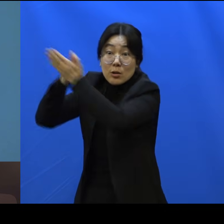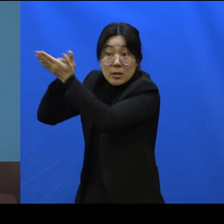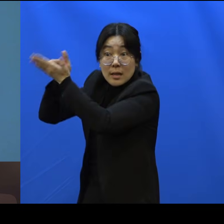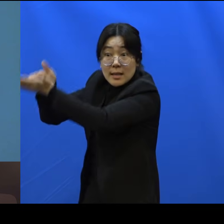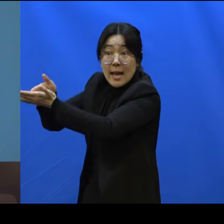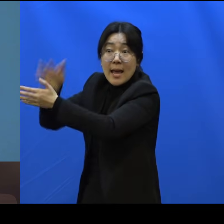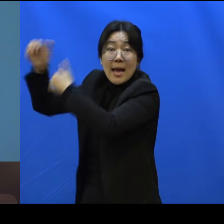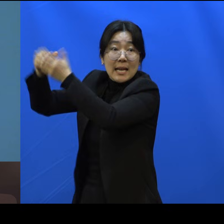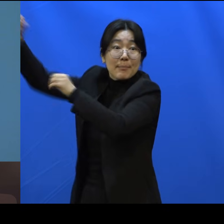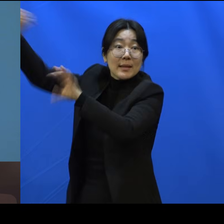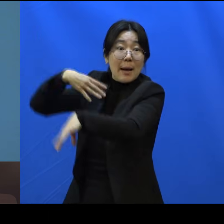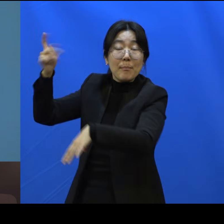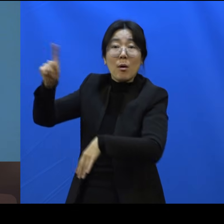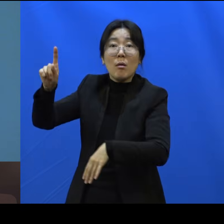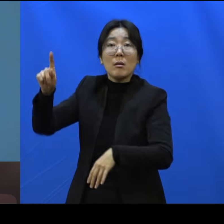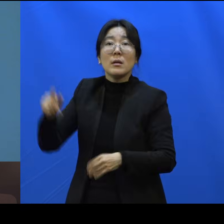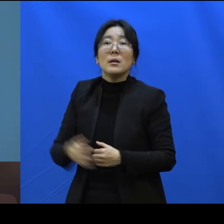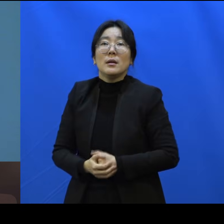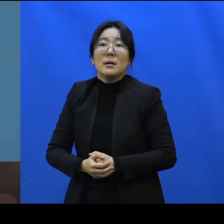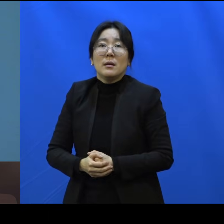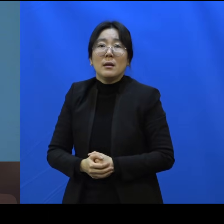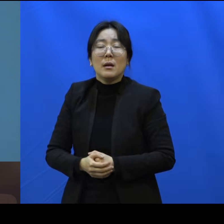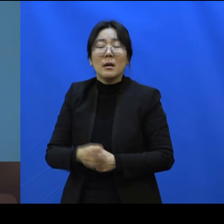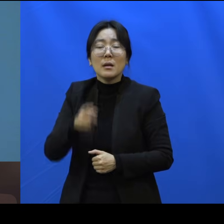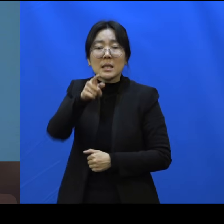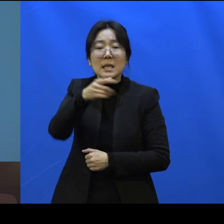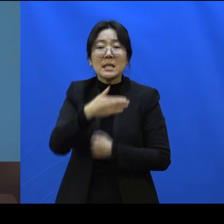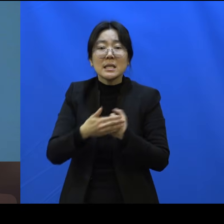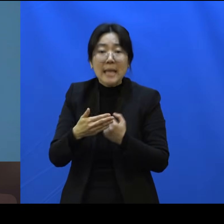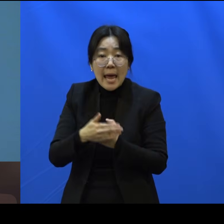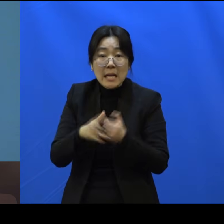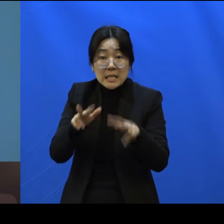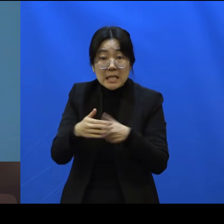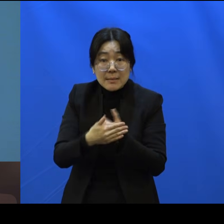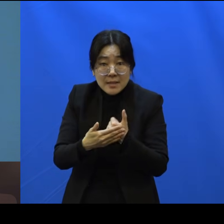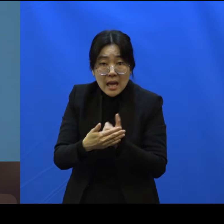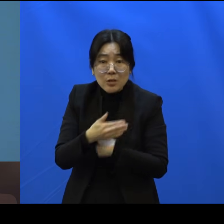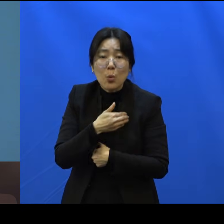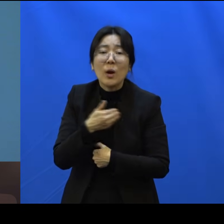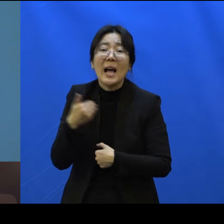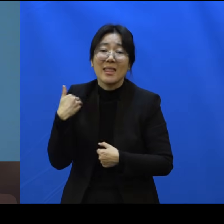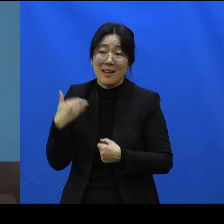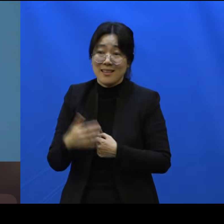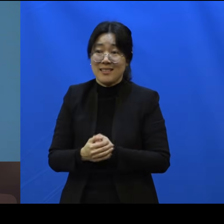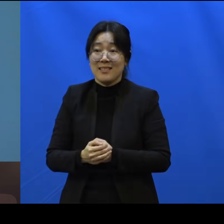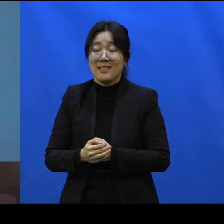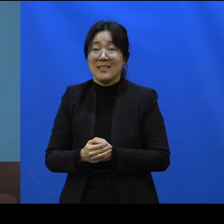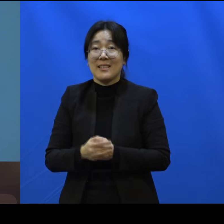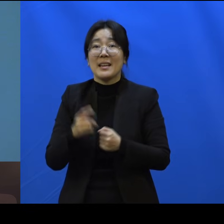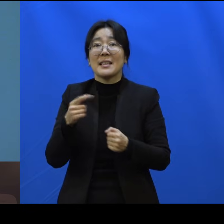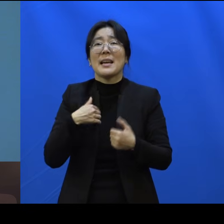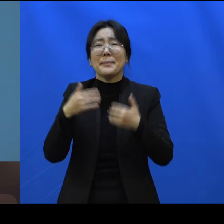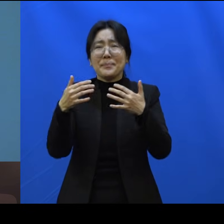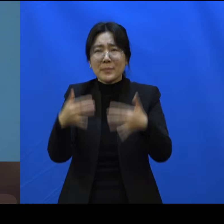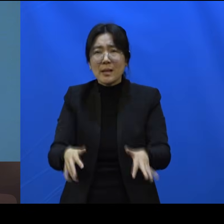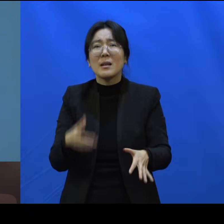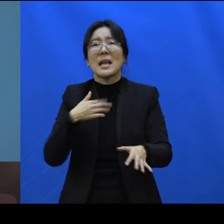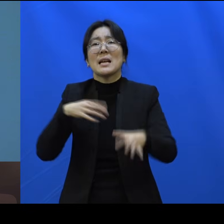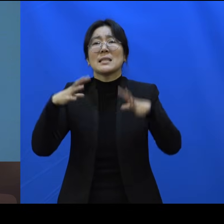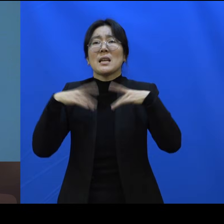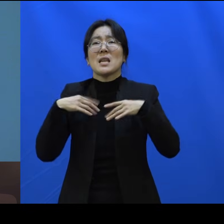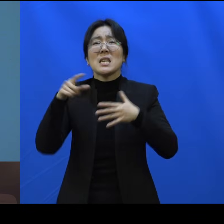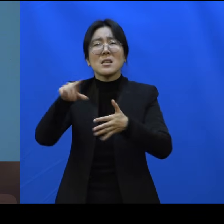데서 온전하여짐이라 하신지라. 그러므로 도리어 크게 기뻐함으로 나의 여러 약한 것들에 대하여 자랑하니 이는